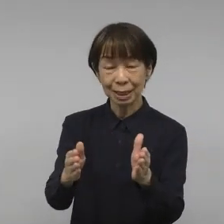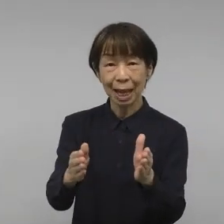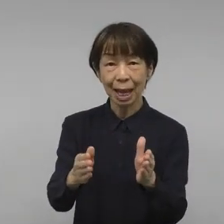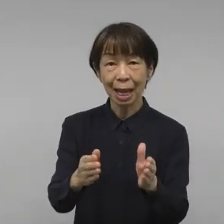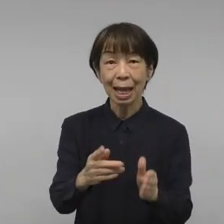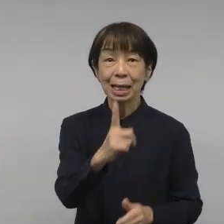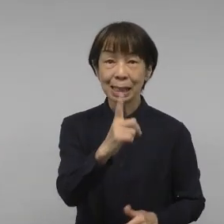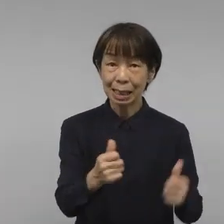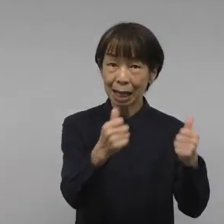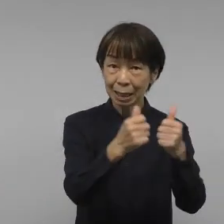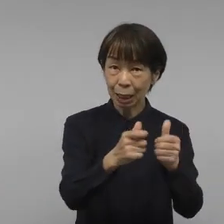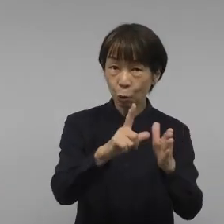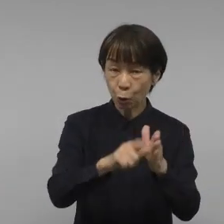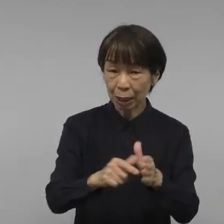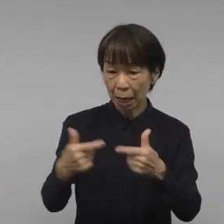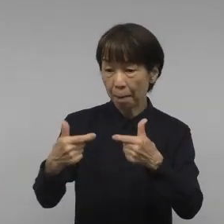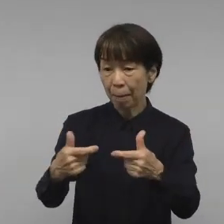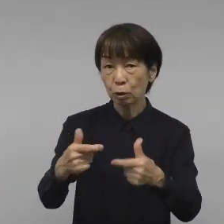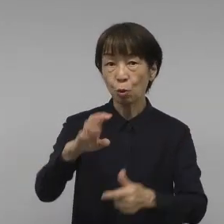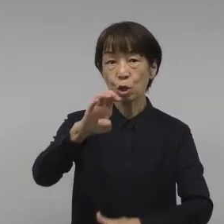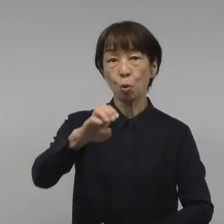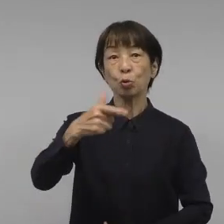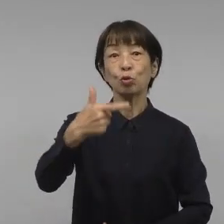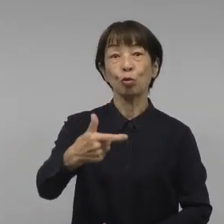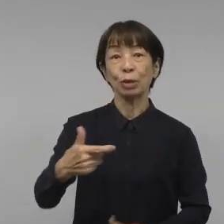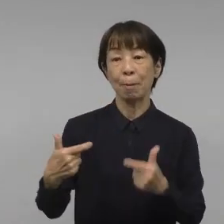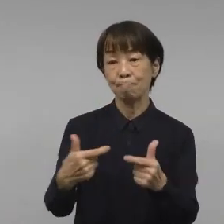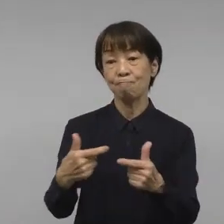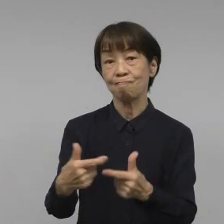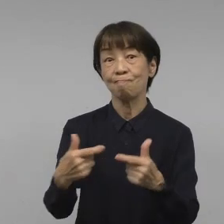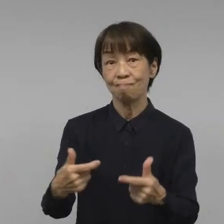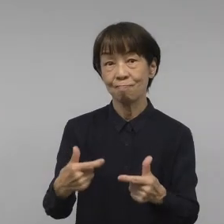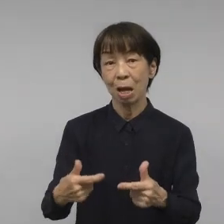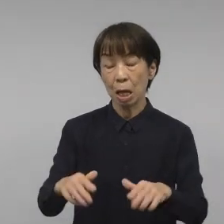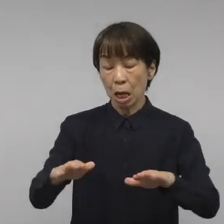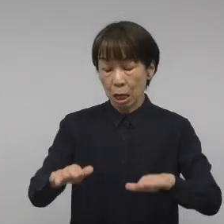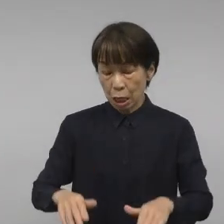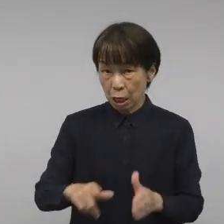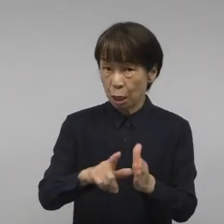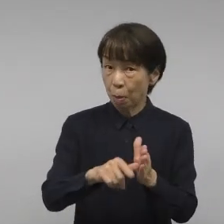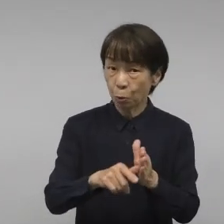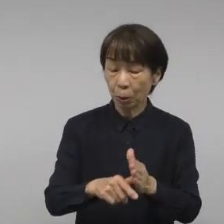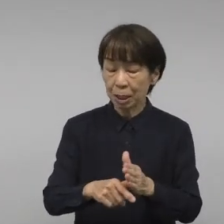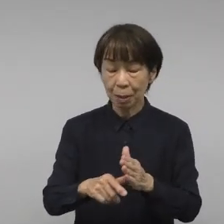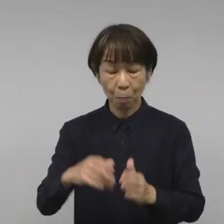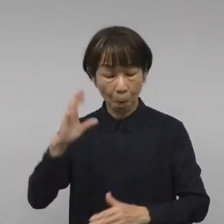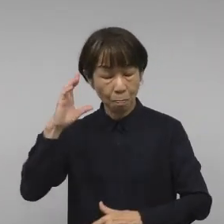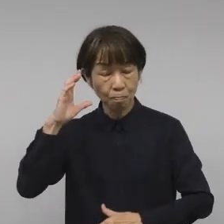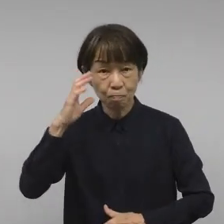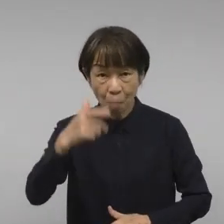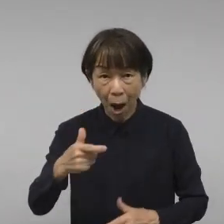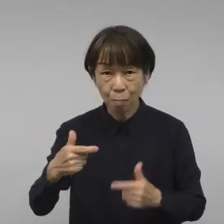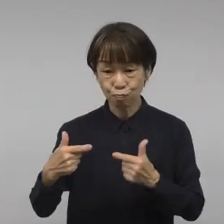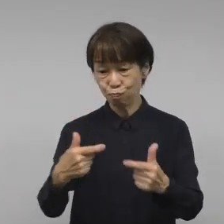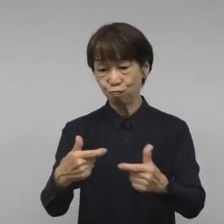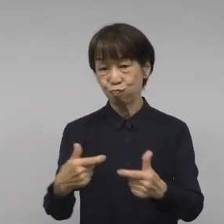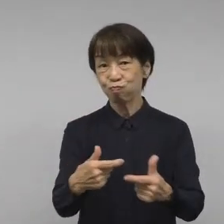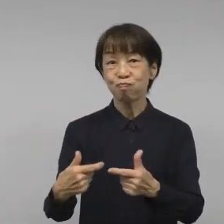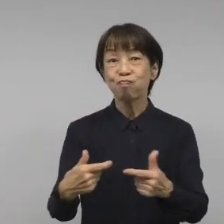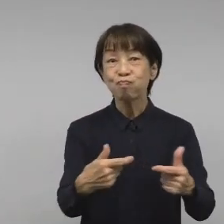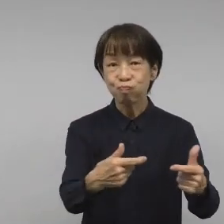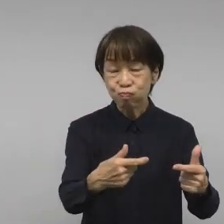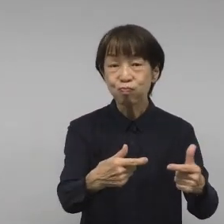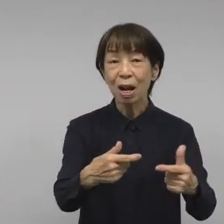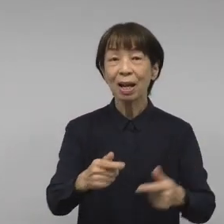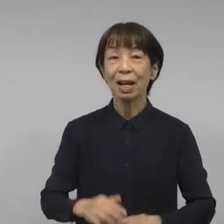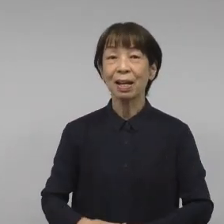回戦では、バスが46台で行ってるっていう、ちょっとこの令和の時代にはなかなか信じられないような大応援団でありますけども、そのこと自体が